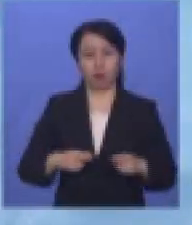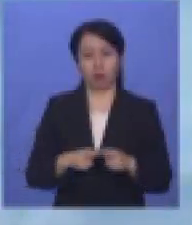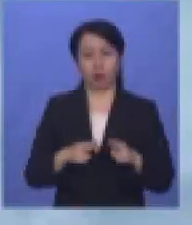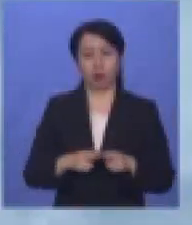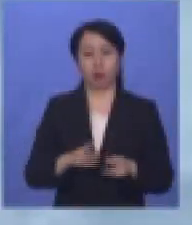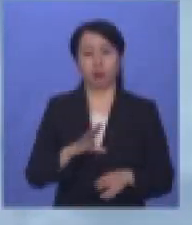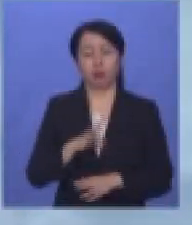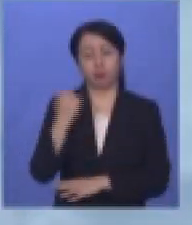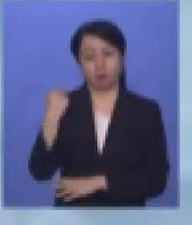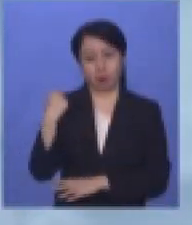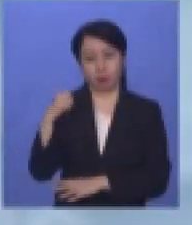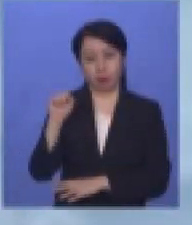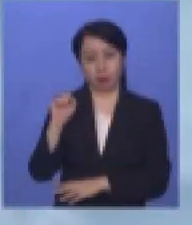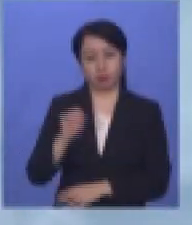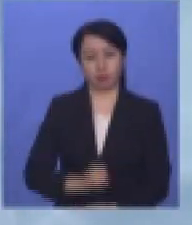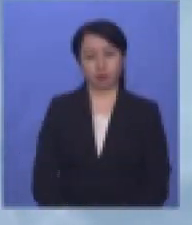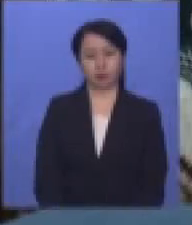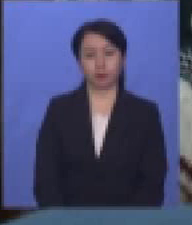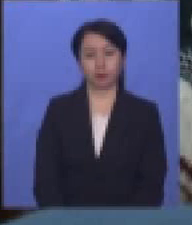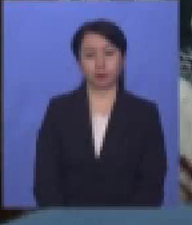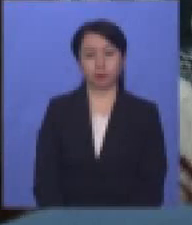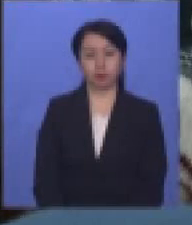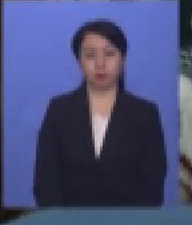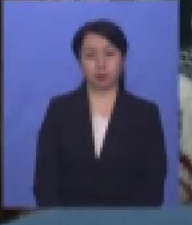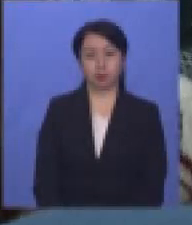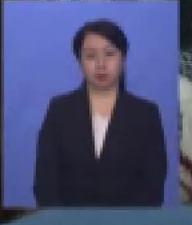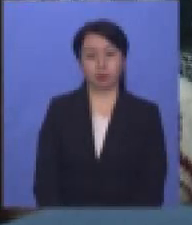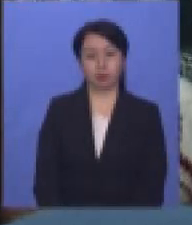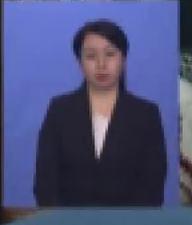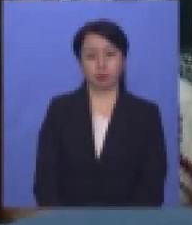уже становятся победителями. Лаура Рагимова, Анатолий Беланок, служба новостей.